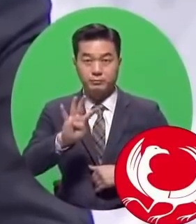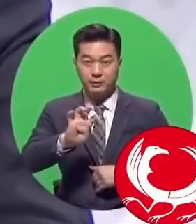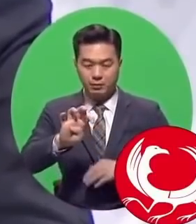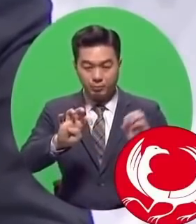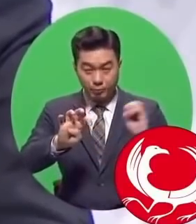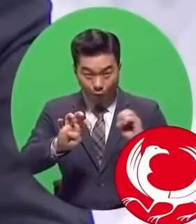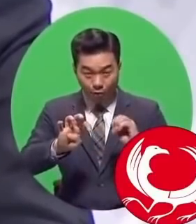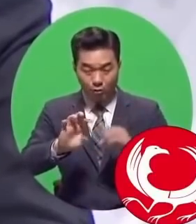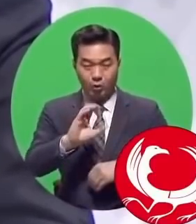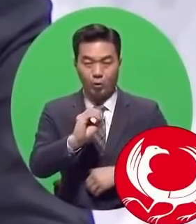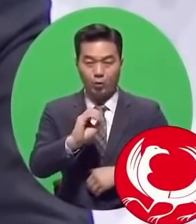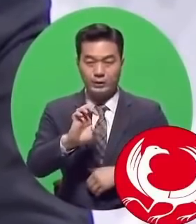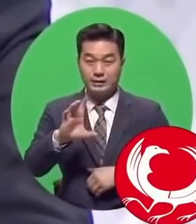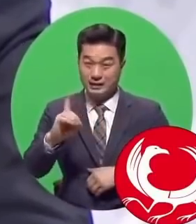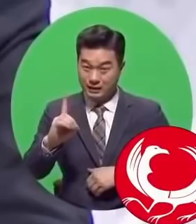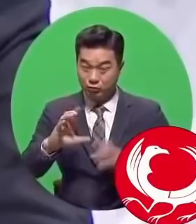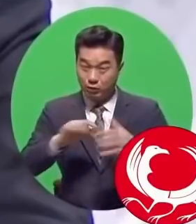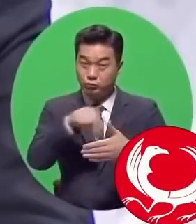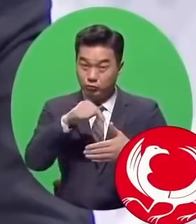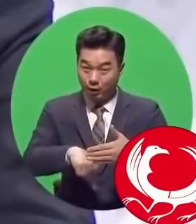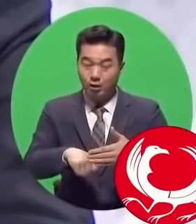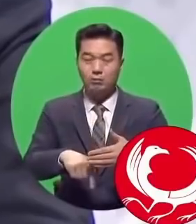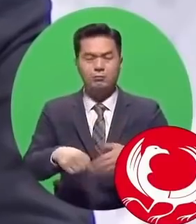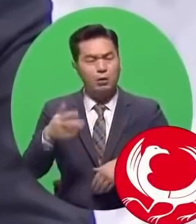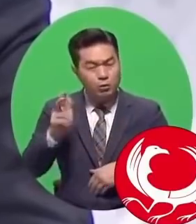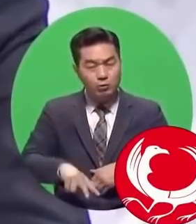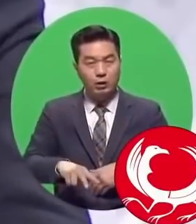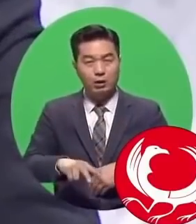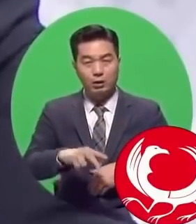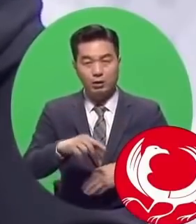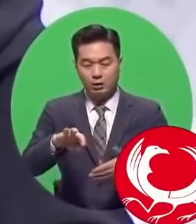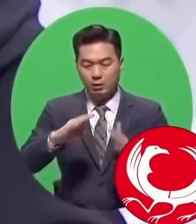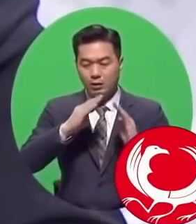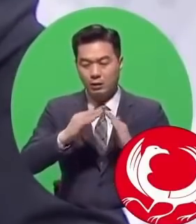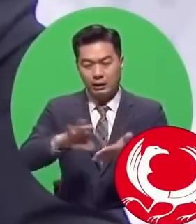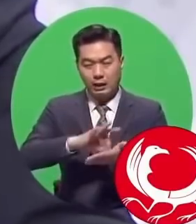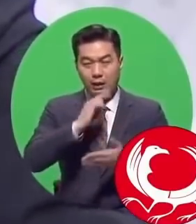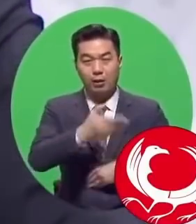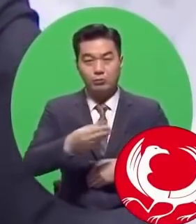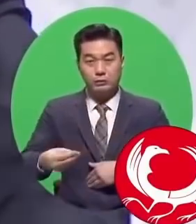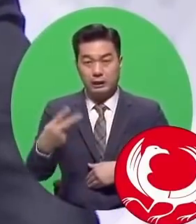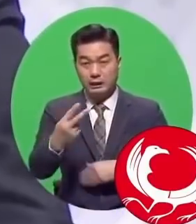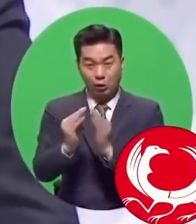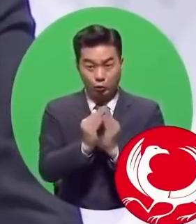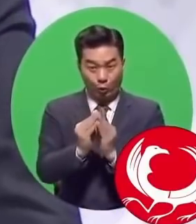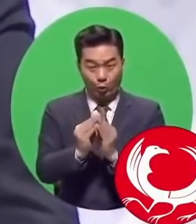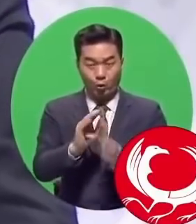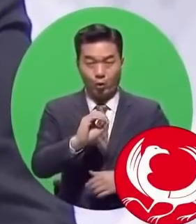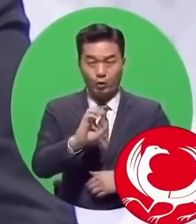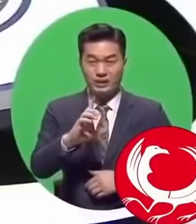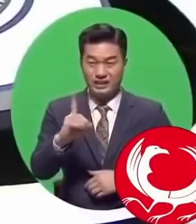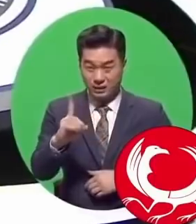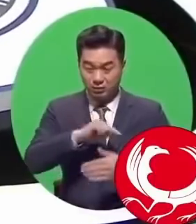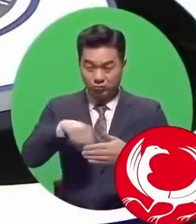40%밖에 안 되는데 OECD 국가 중에 가계 부채는 2000조 OECD 국가 중에 가장 높습니다. 이것을